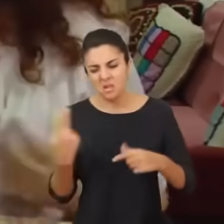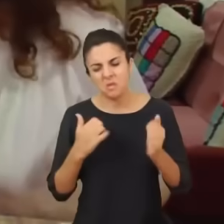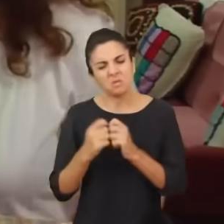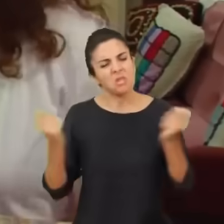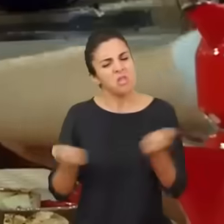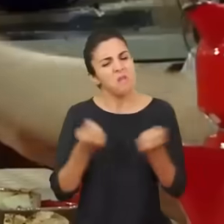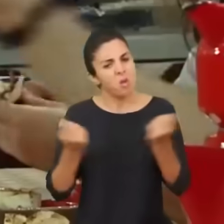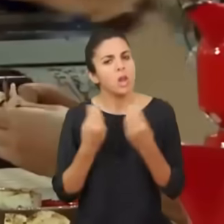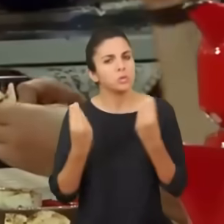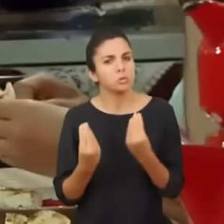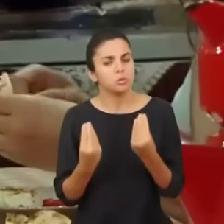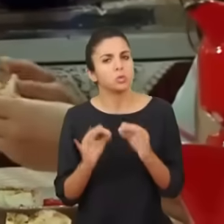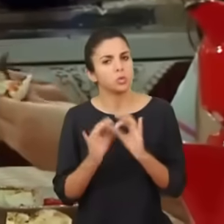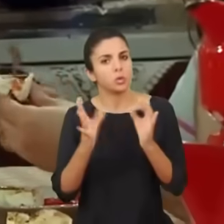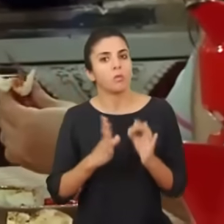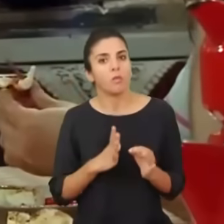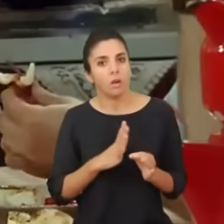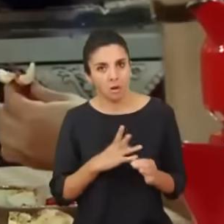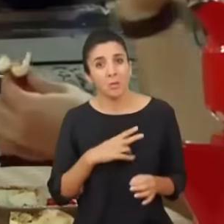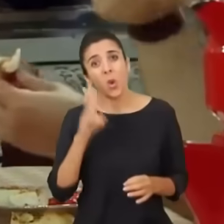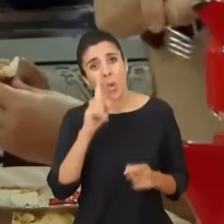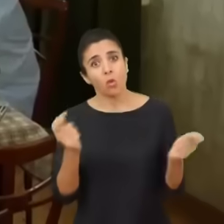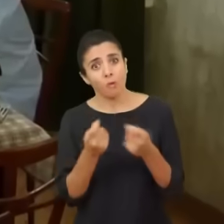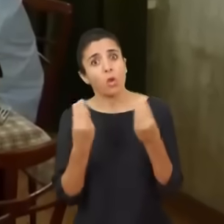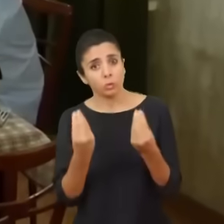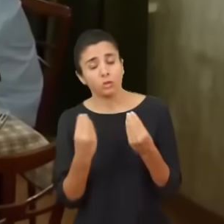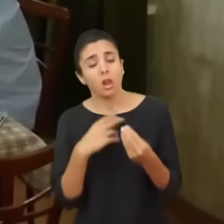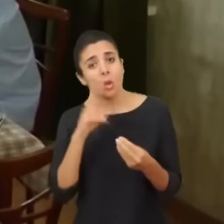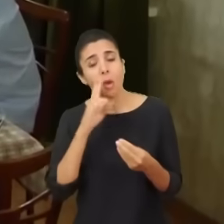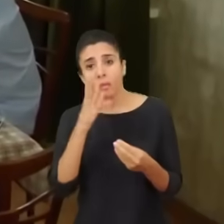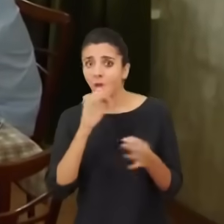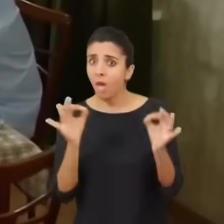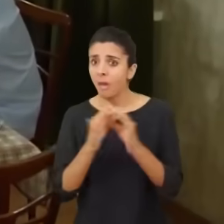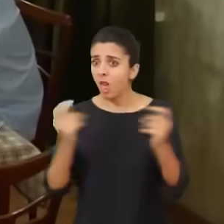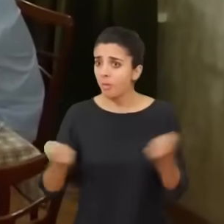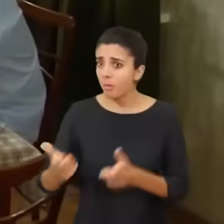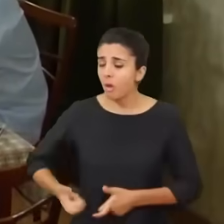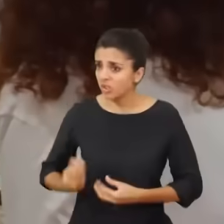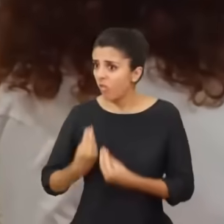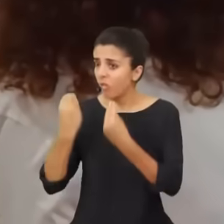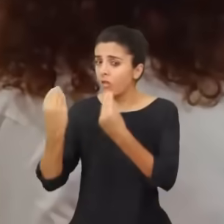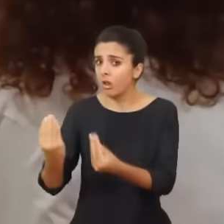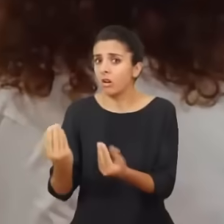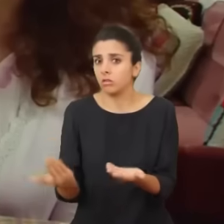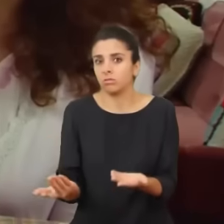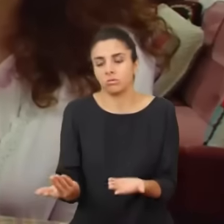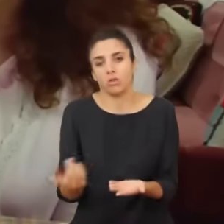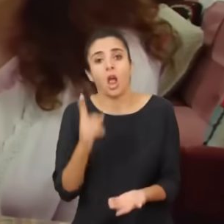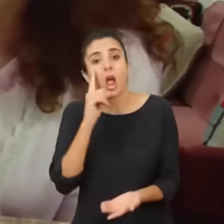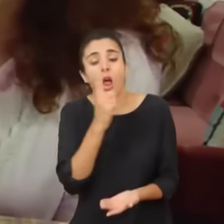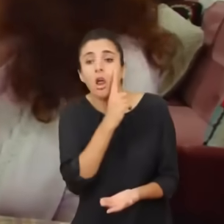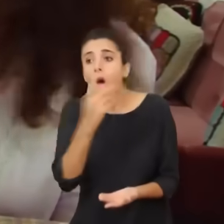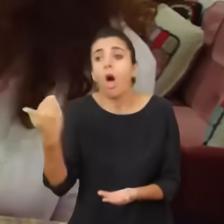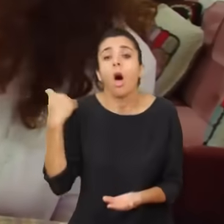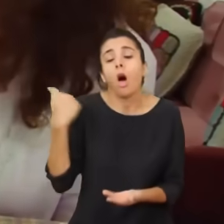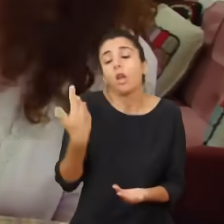işini hallederiz yani. Ya gördük çok iyi halletmişsiniz. Bekçi Bekir çalmış ya bütün gece. Ya enişte o ısrar etti